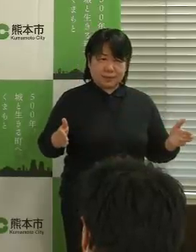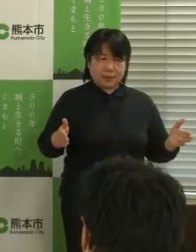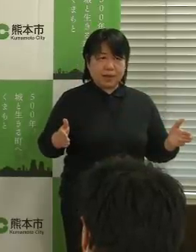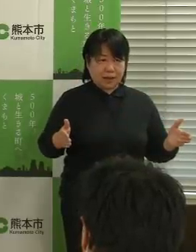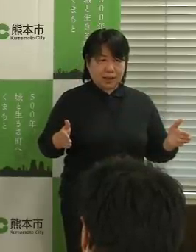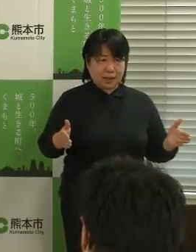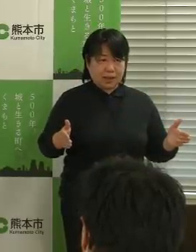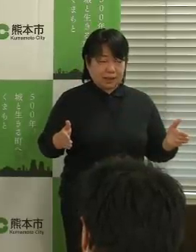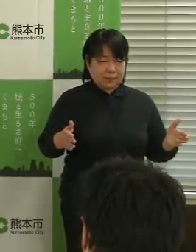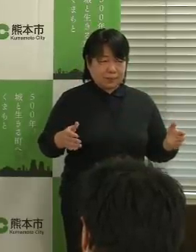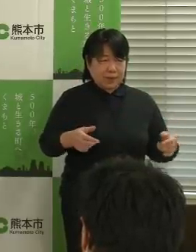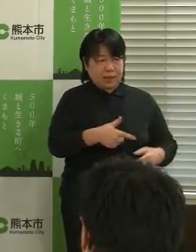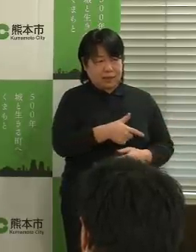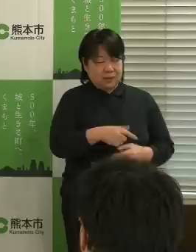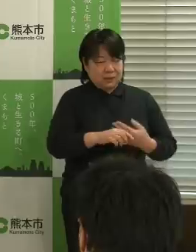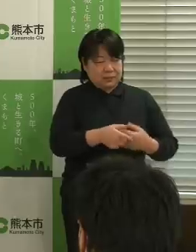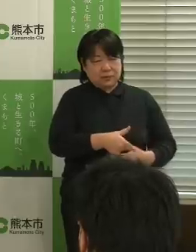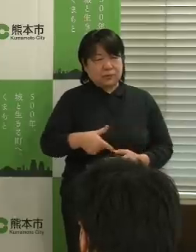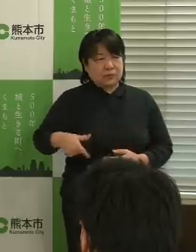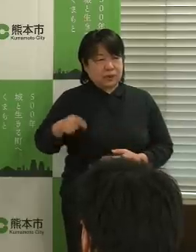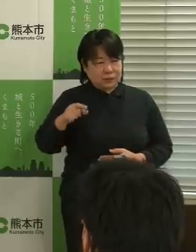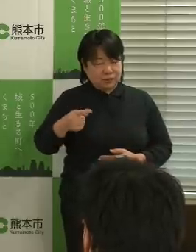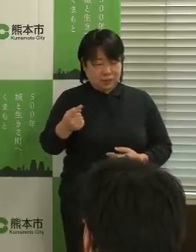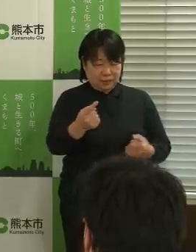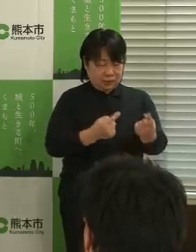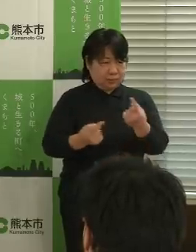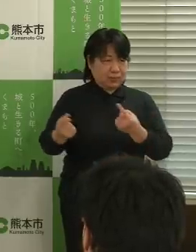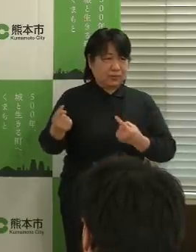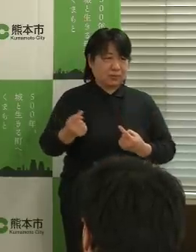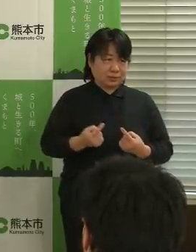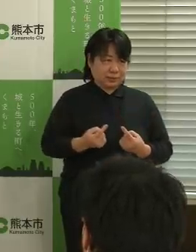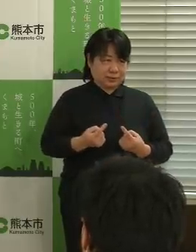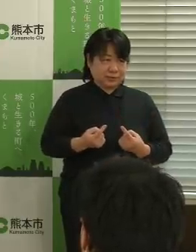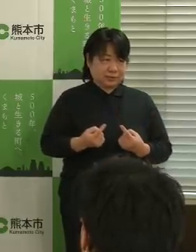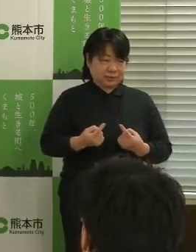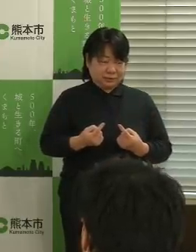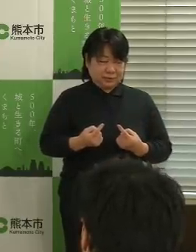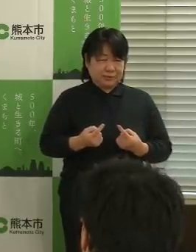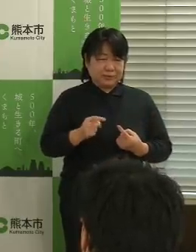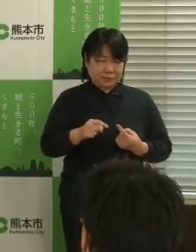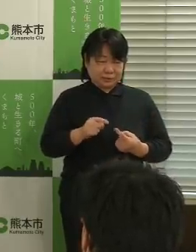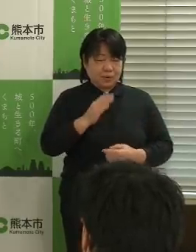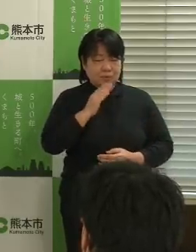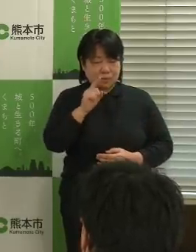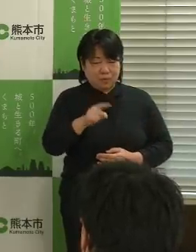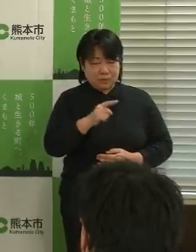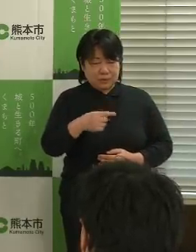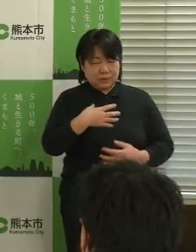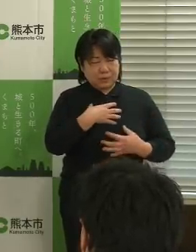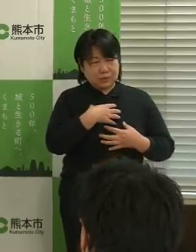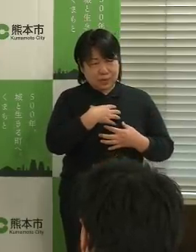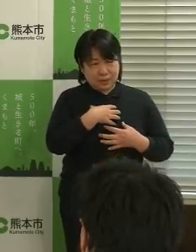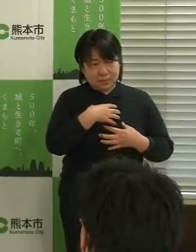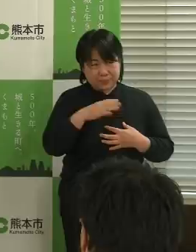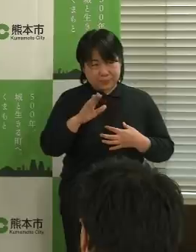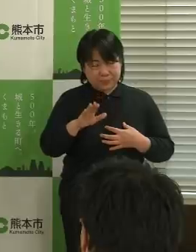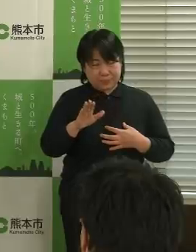しかも今感染者がどんどんやっぱり増えているような地域からですねお越しになるとですね、それはご本人の不安も、それ